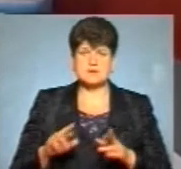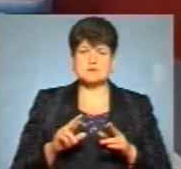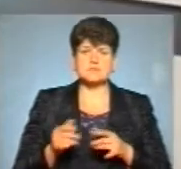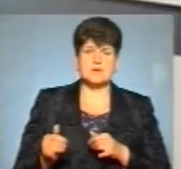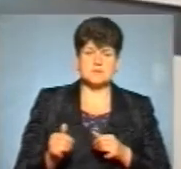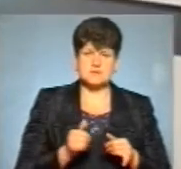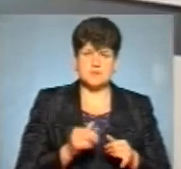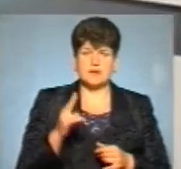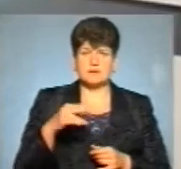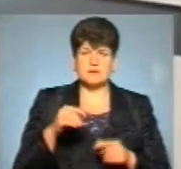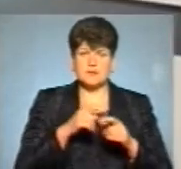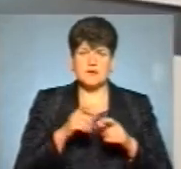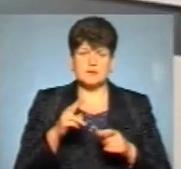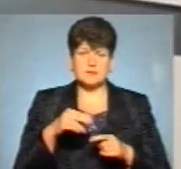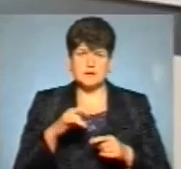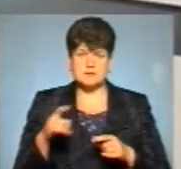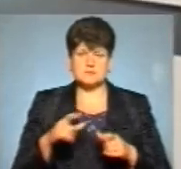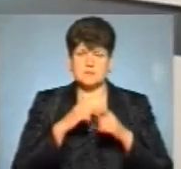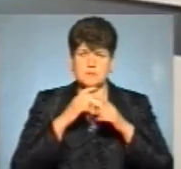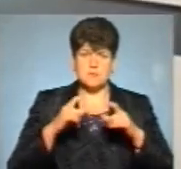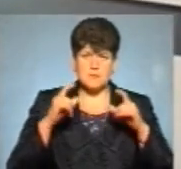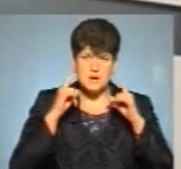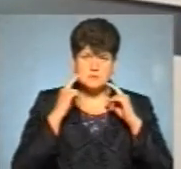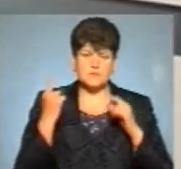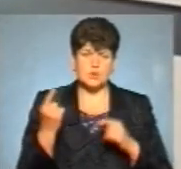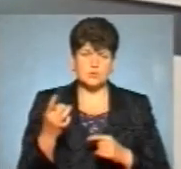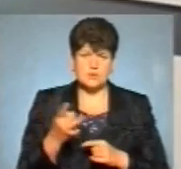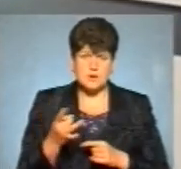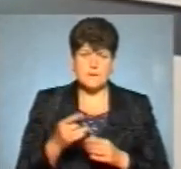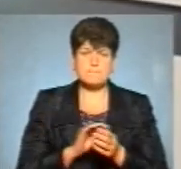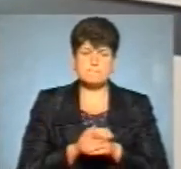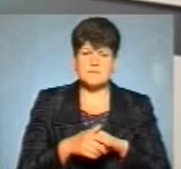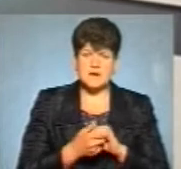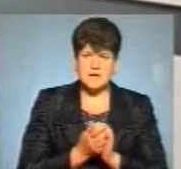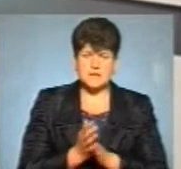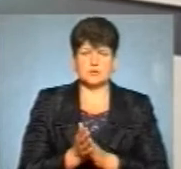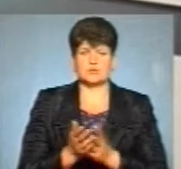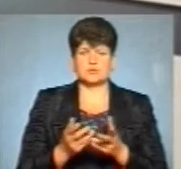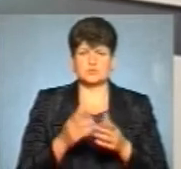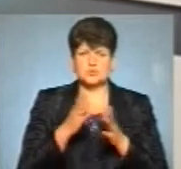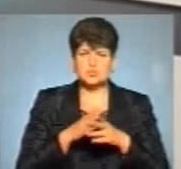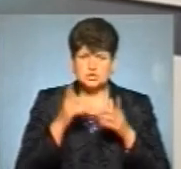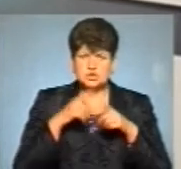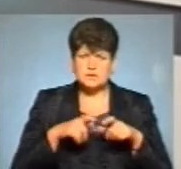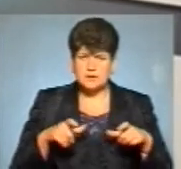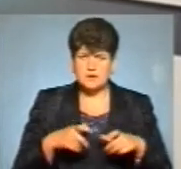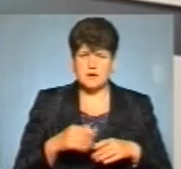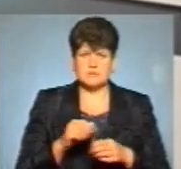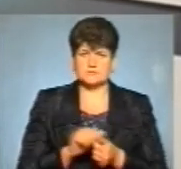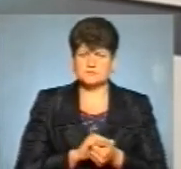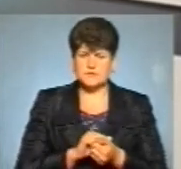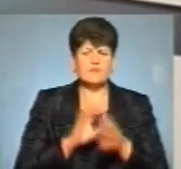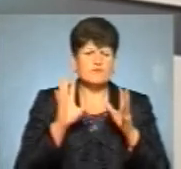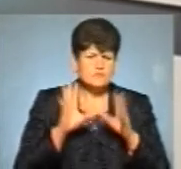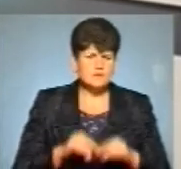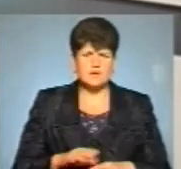забезпечення дезасобами, масками одноразовими, милом, паперовими рушниками. Тобто усе було готове до